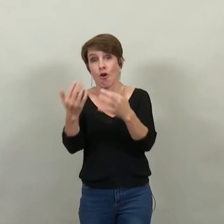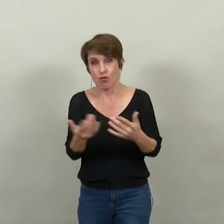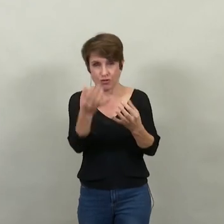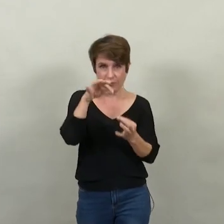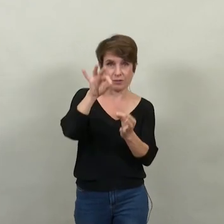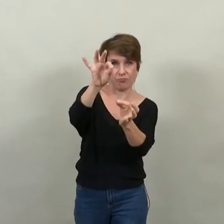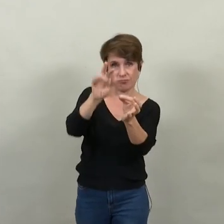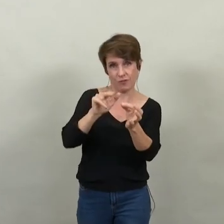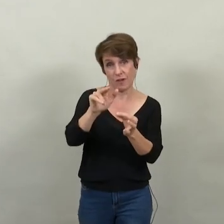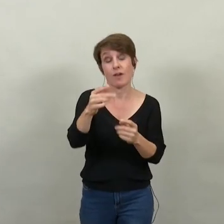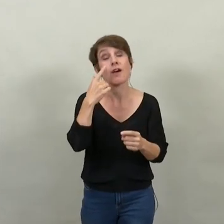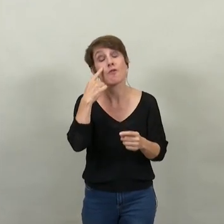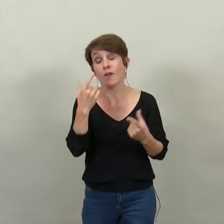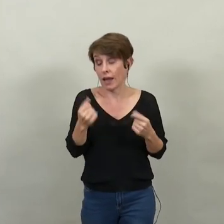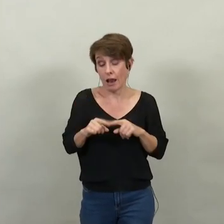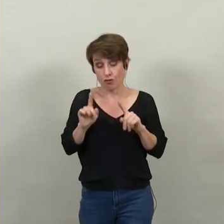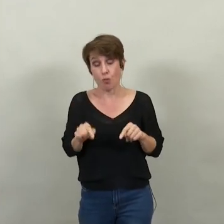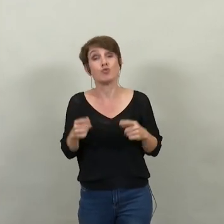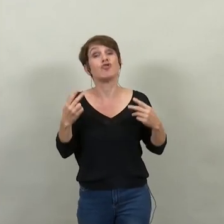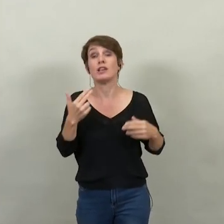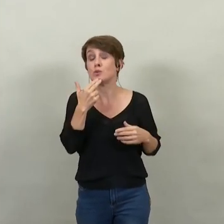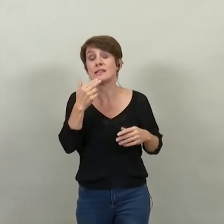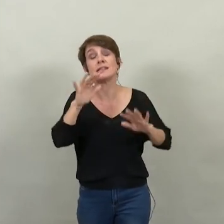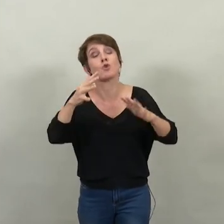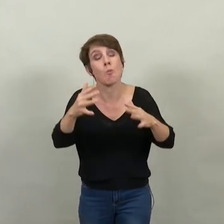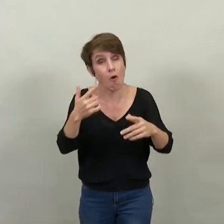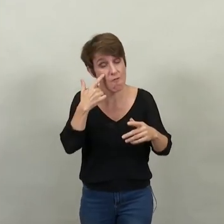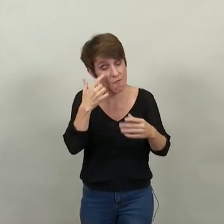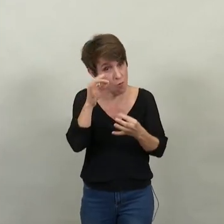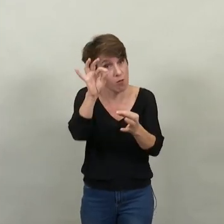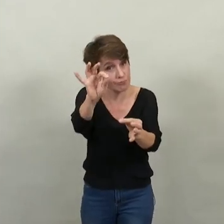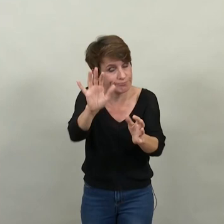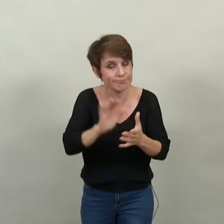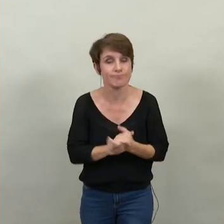été utilisé ce budget précisément concernant les piétons